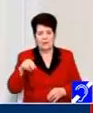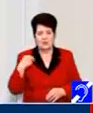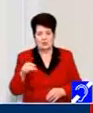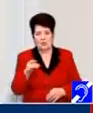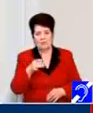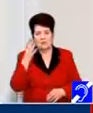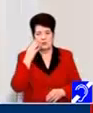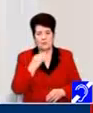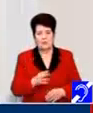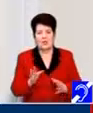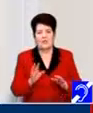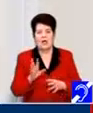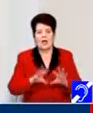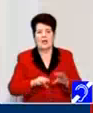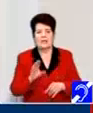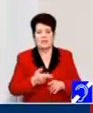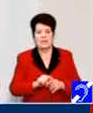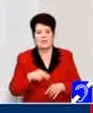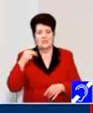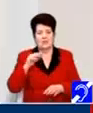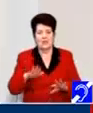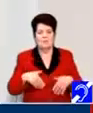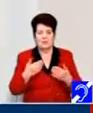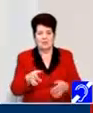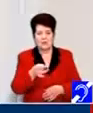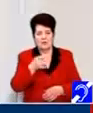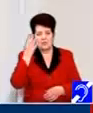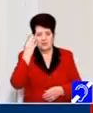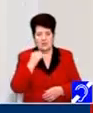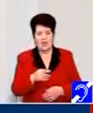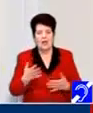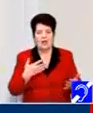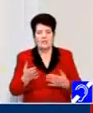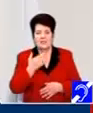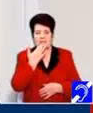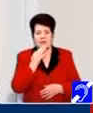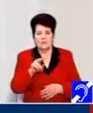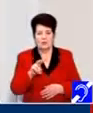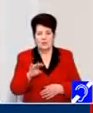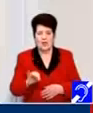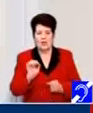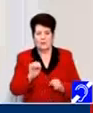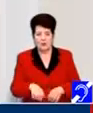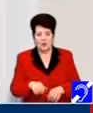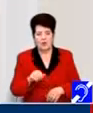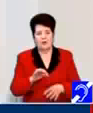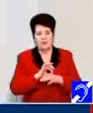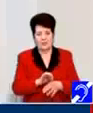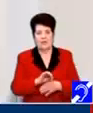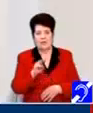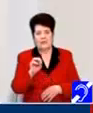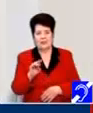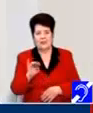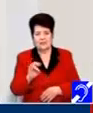președintele Republicii Moldova, în calitate de șef al statului, reprezintă Republica Moldova în relațiile internaționale, poartă tratative și ia parte